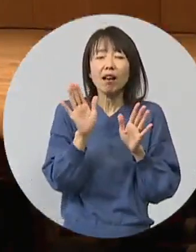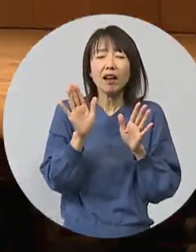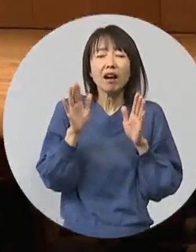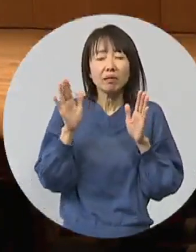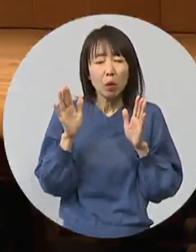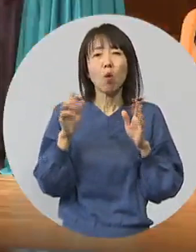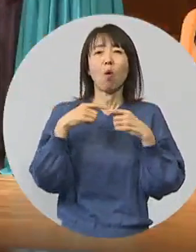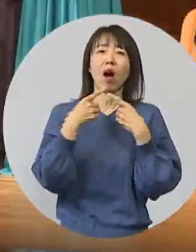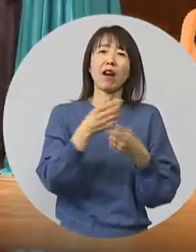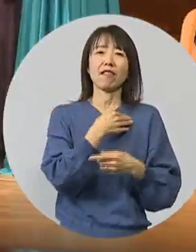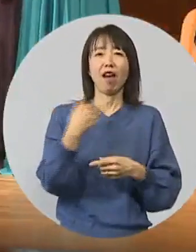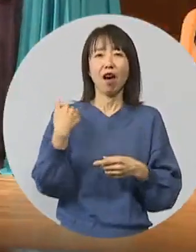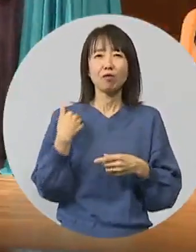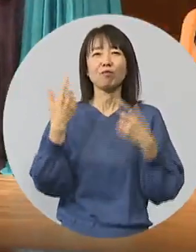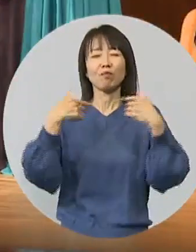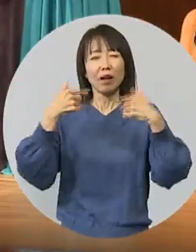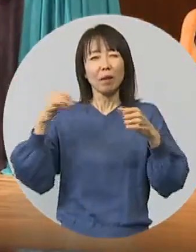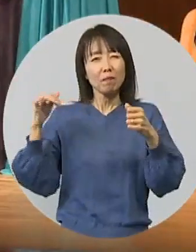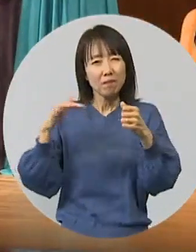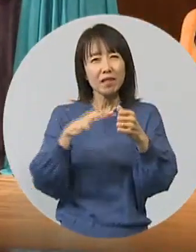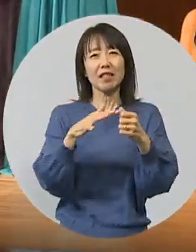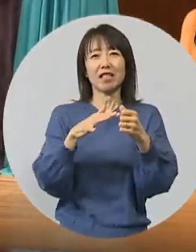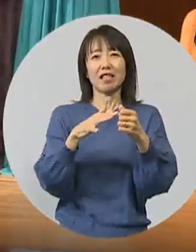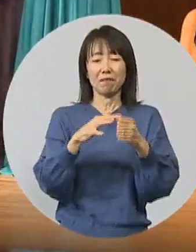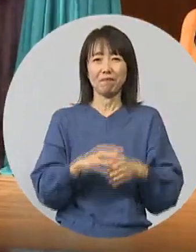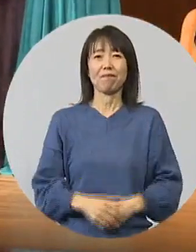毎回大人気のイベントです。